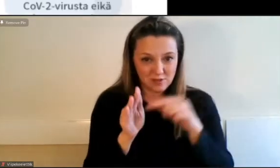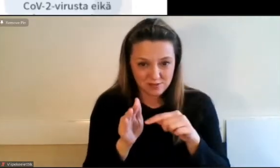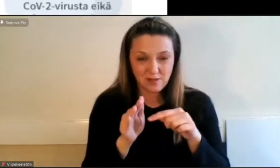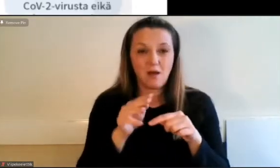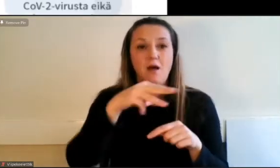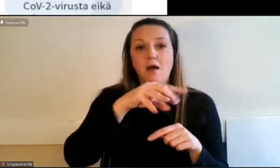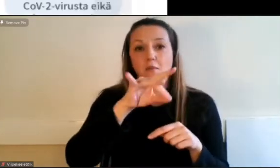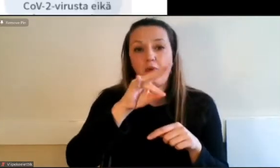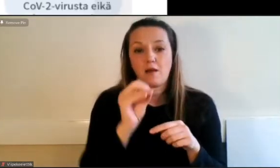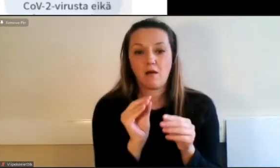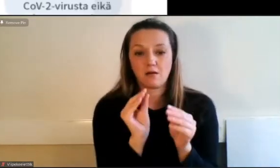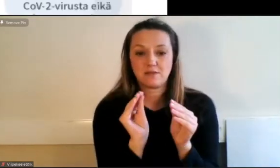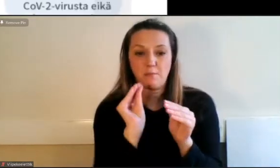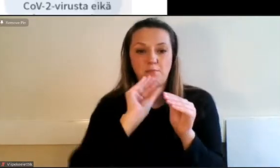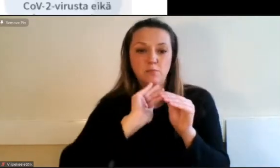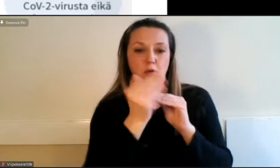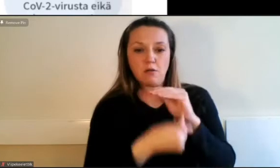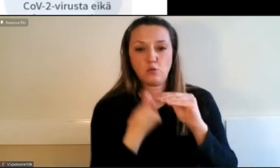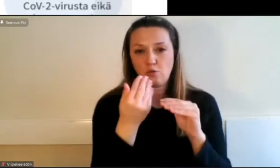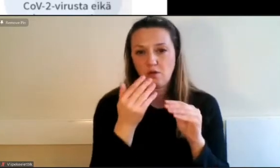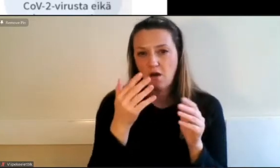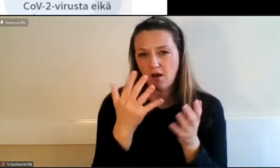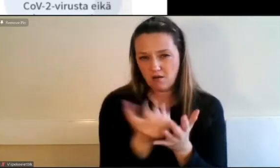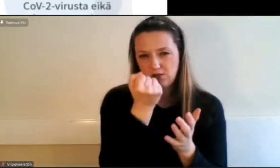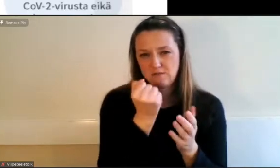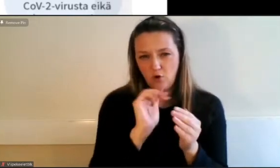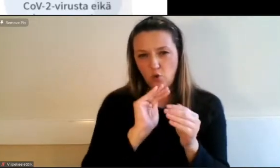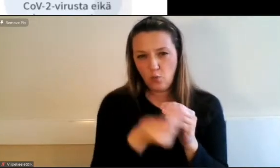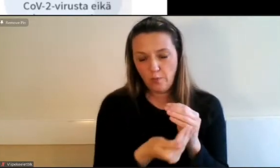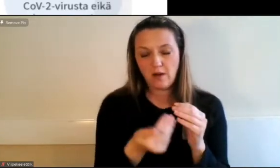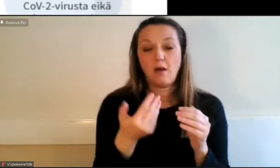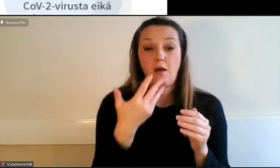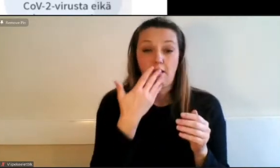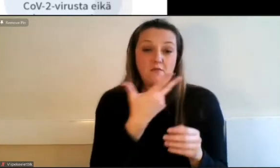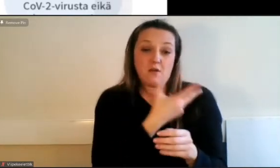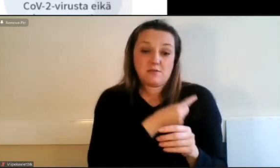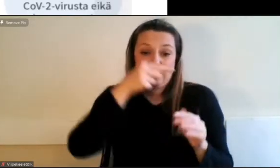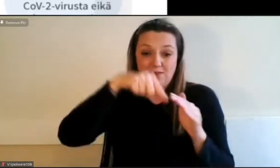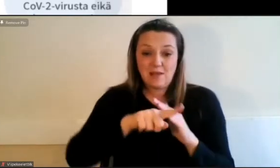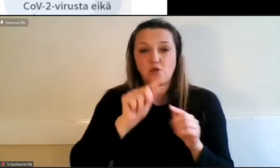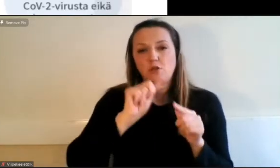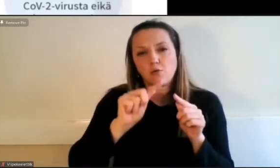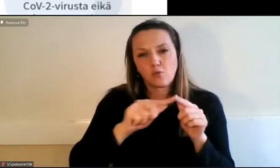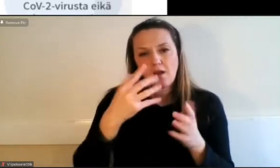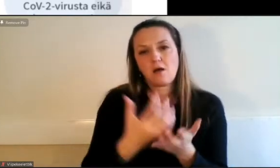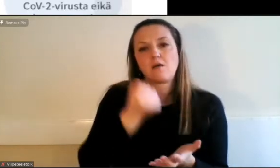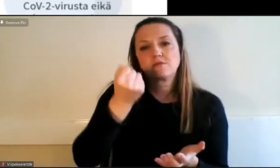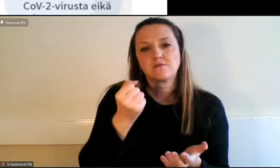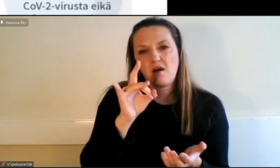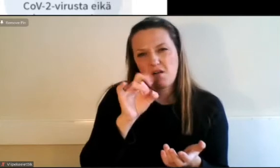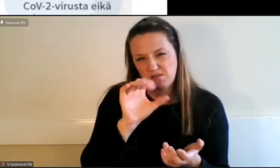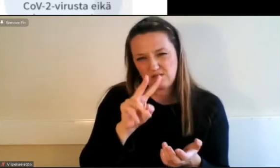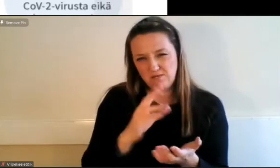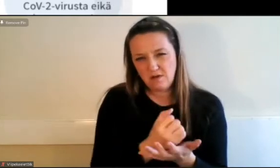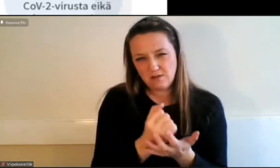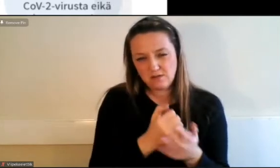Nii. Nüüd, kui natukene täpsemalt vaktsiinidest rääkida, siis see on üks soomlaste pilt selle kohta, mis